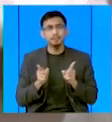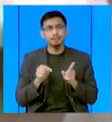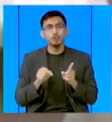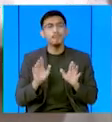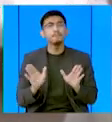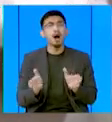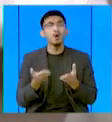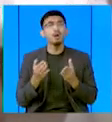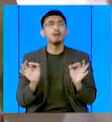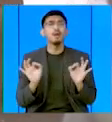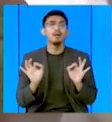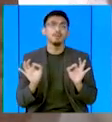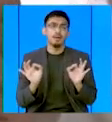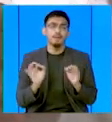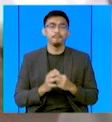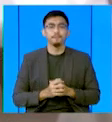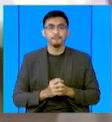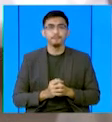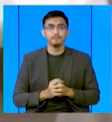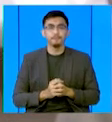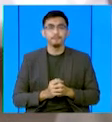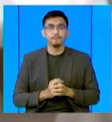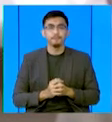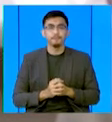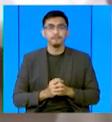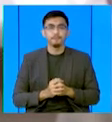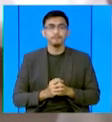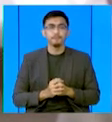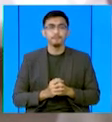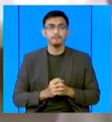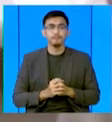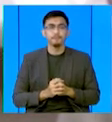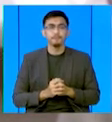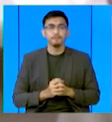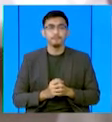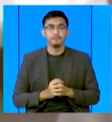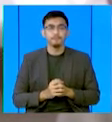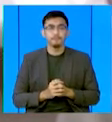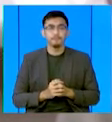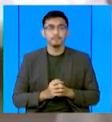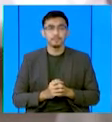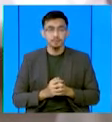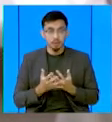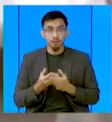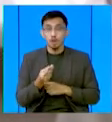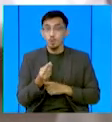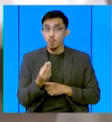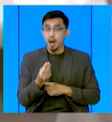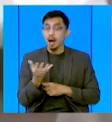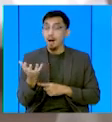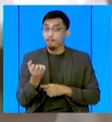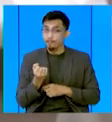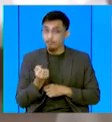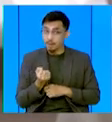tidak memproses data dan daripada konsumen ini. Jadi mereka mencairkan itu